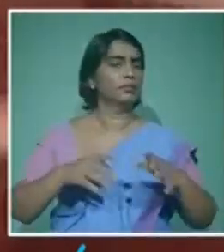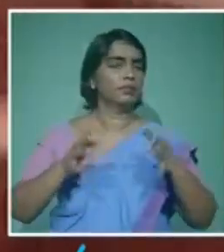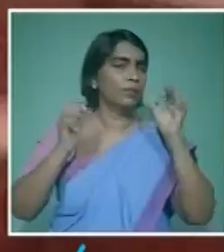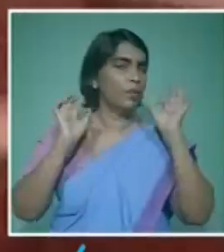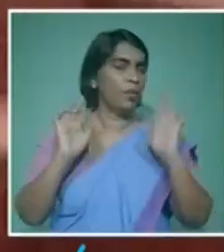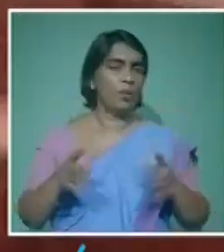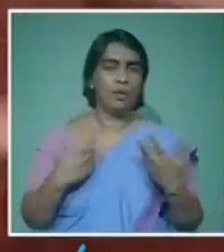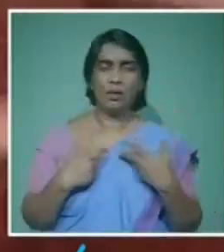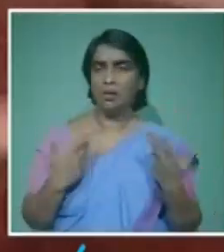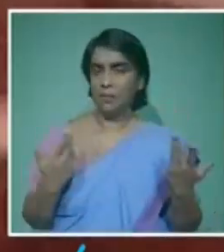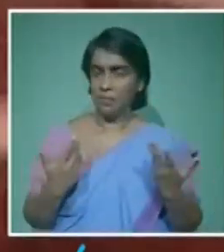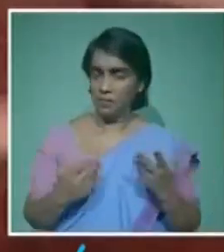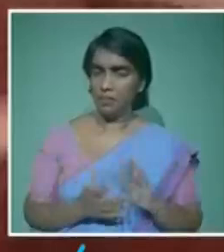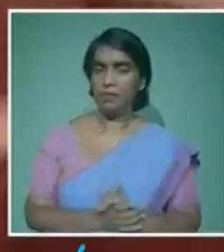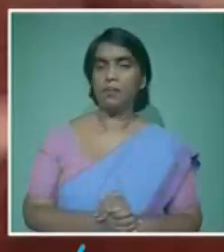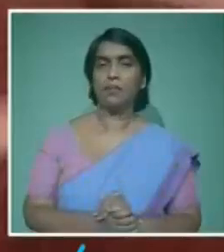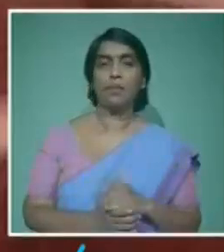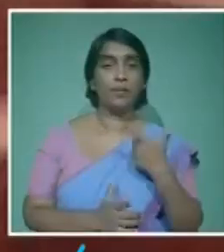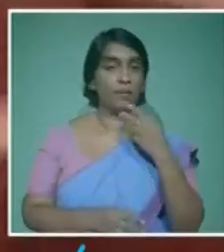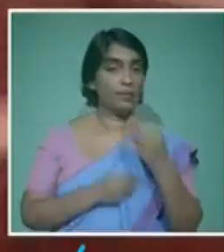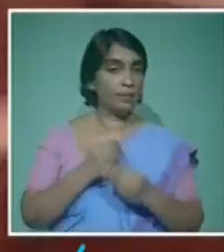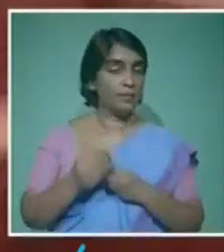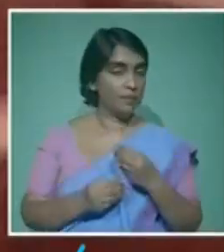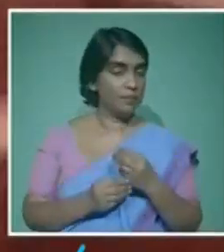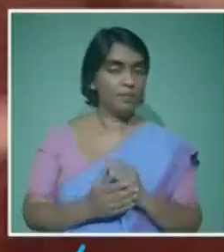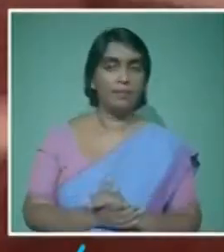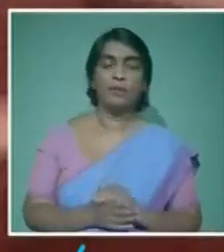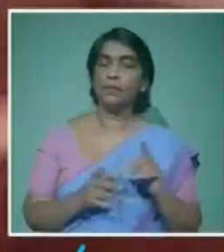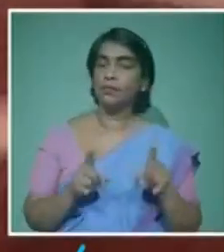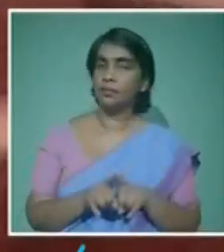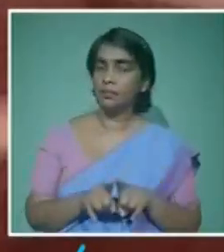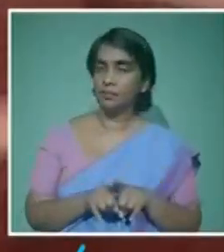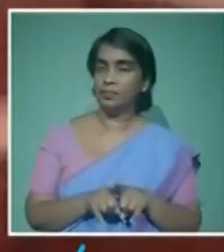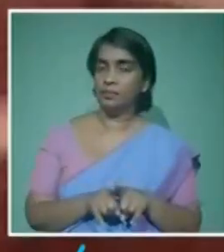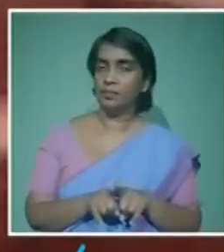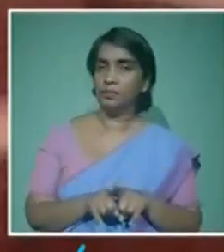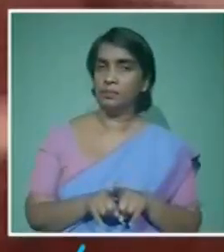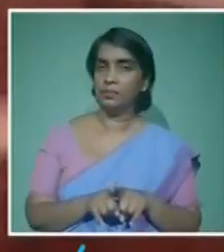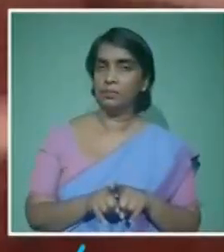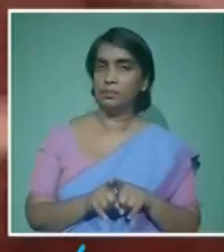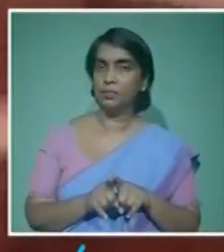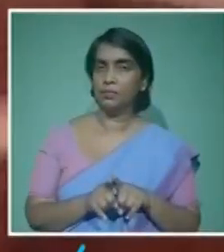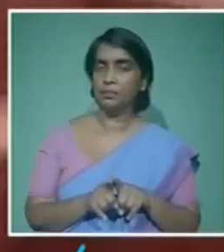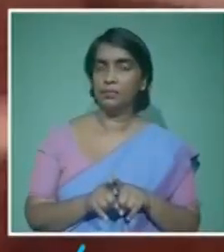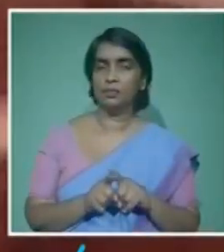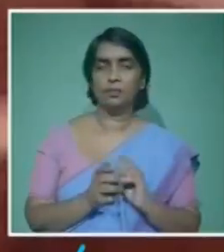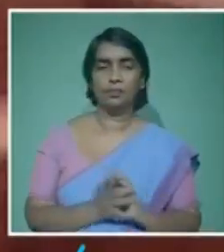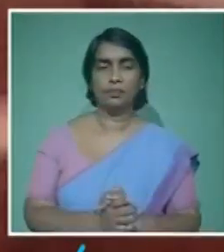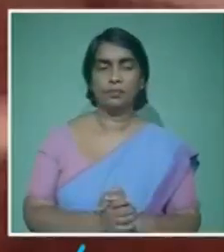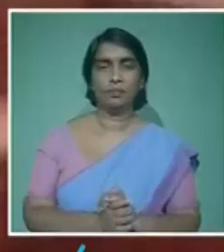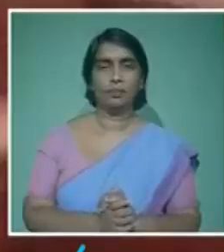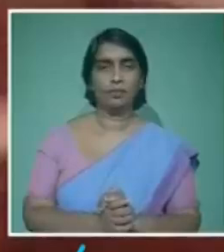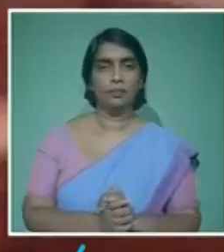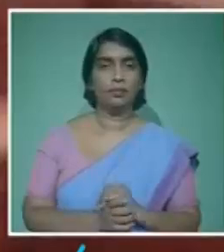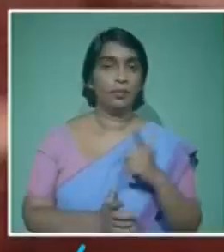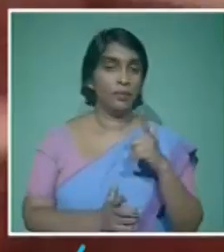உற்பத்திகளை பொறுத்தவரையில் இந்த ஆண்டு ஜனவரி மாதம் முதல் செப்டம்பர் மாதம் வரையிலான